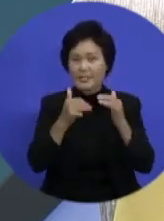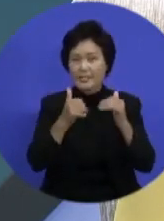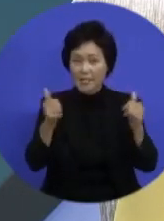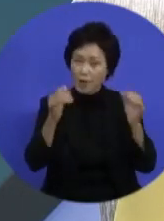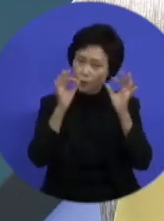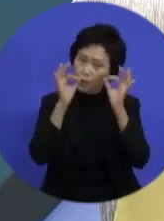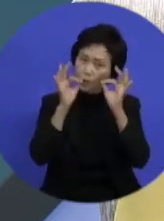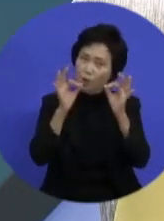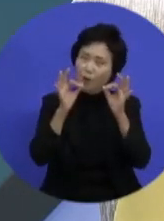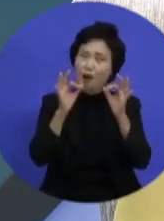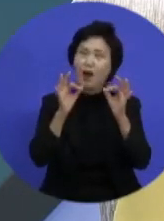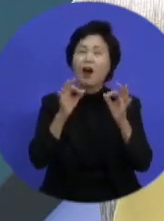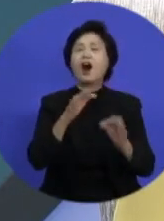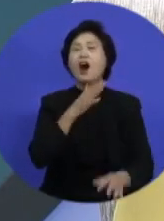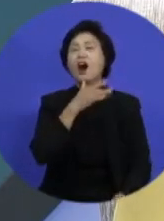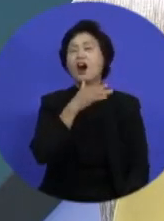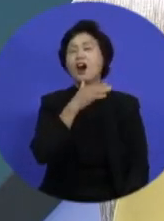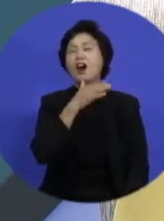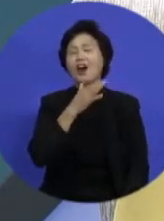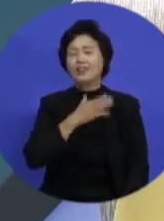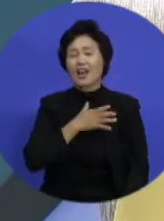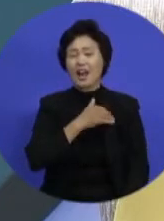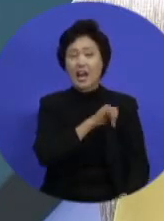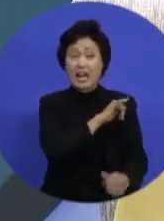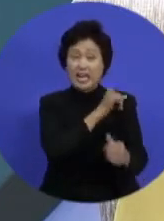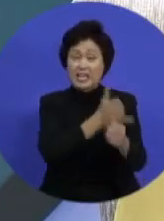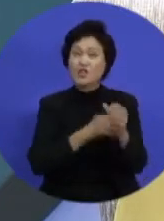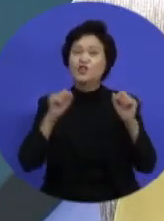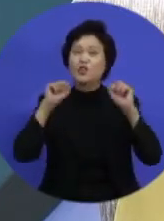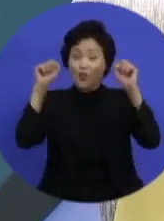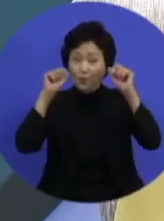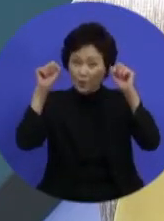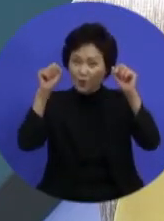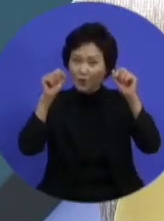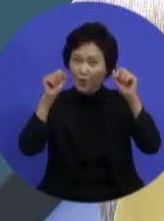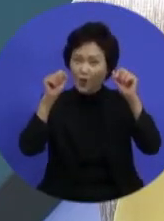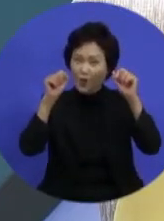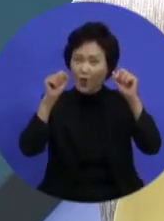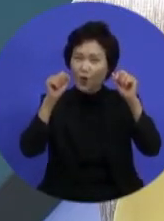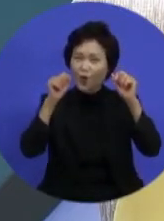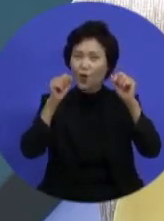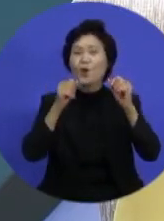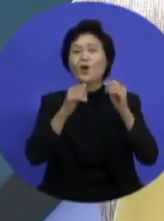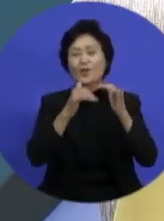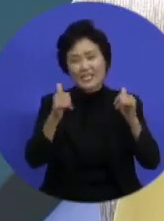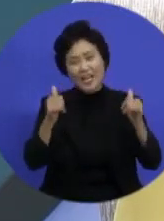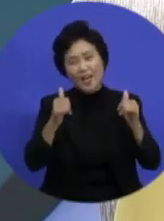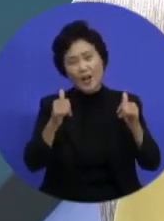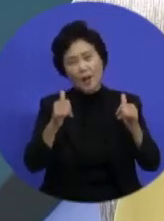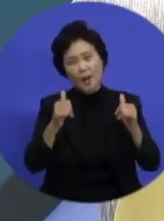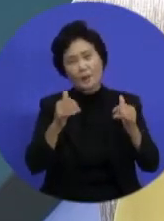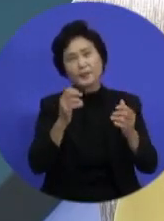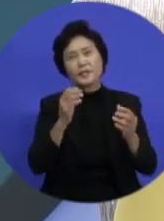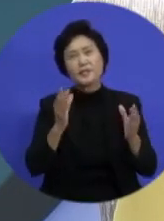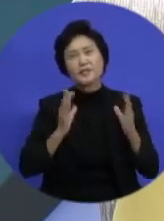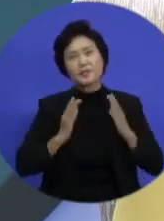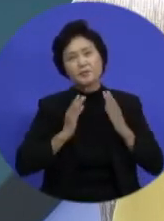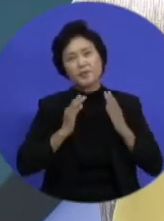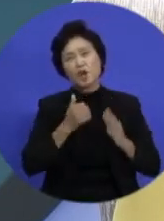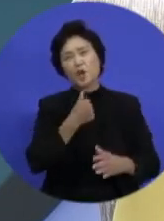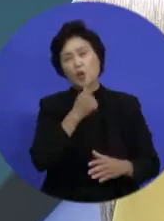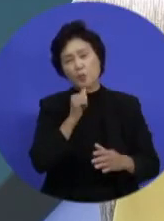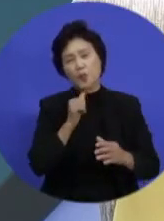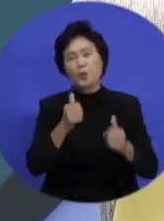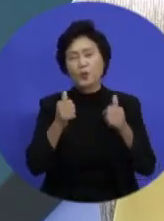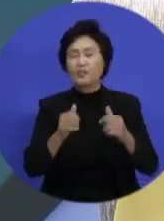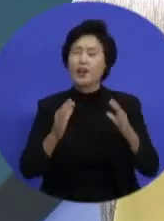하는 사람들을 보면서 아 나는 인권 운동가 겸해 변호사를 하고 싶다라는 예. 생각을 했었어요. 네. 근데 이런